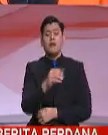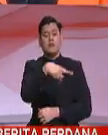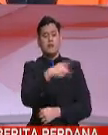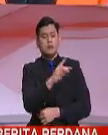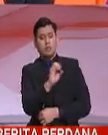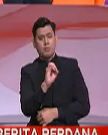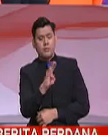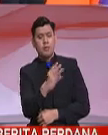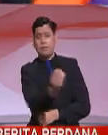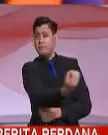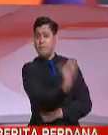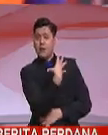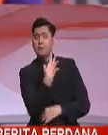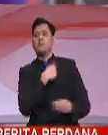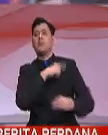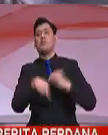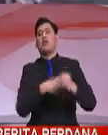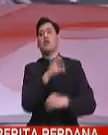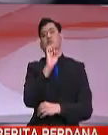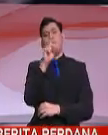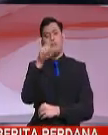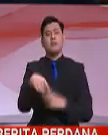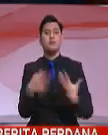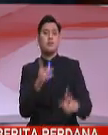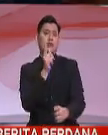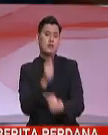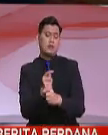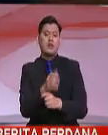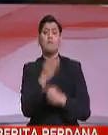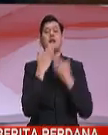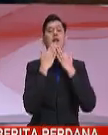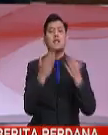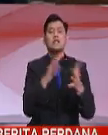Baik, terima kasih Tuan Haji atas kerjasama. Jadi kembali kepada rakan